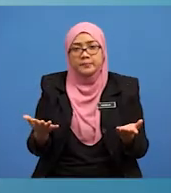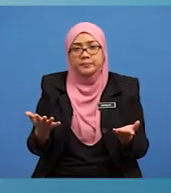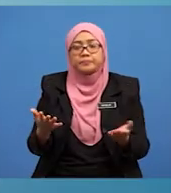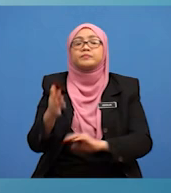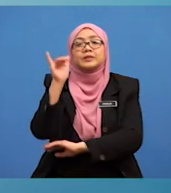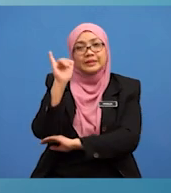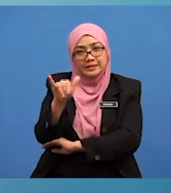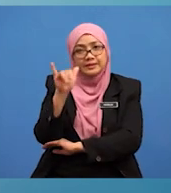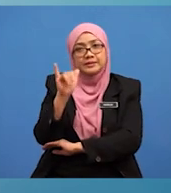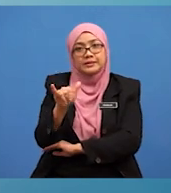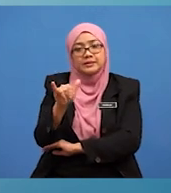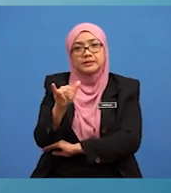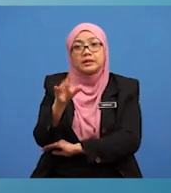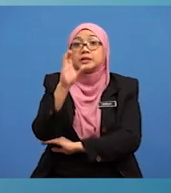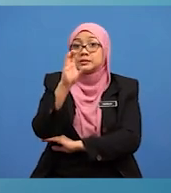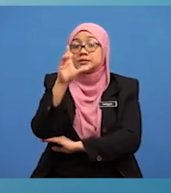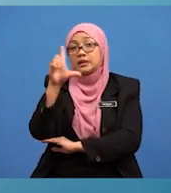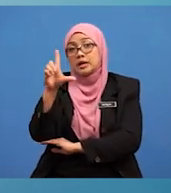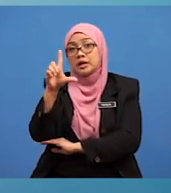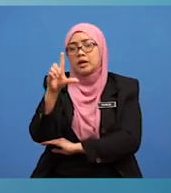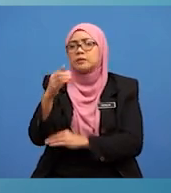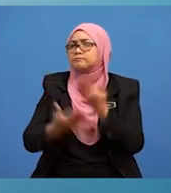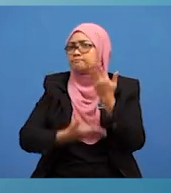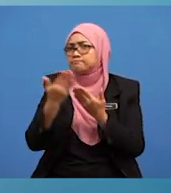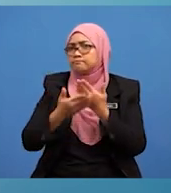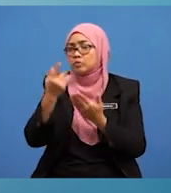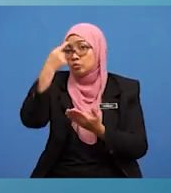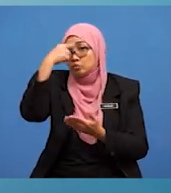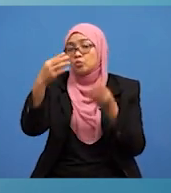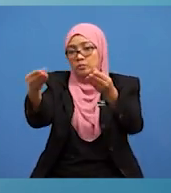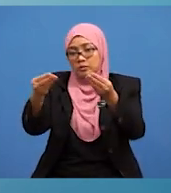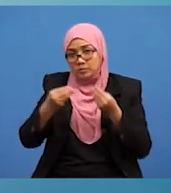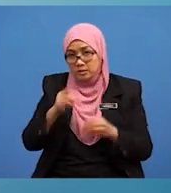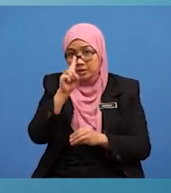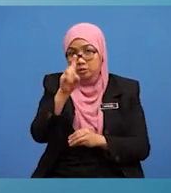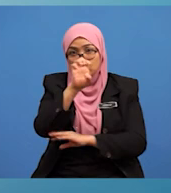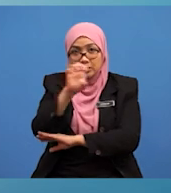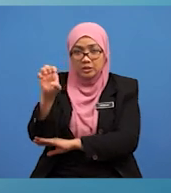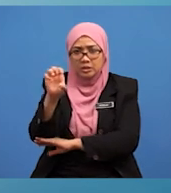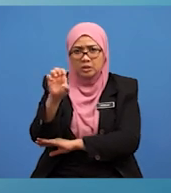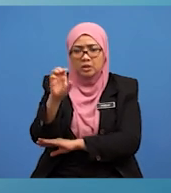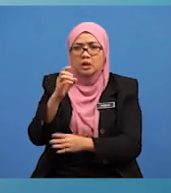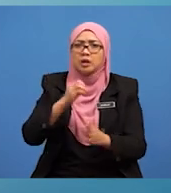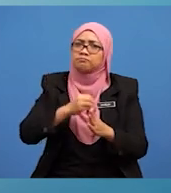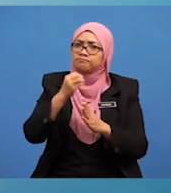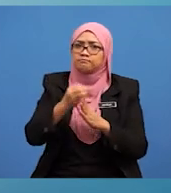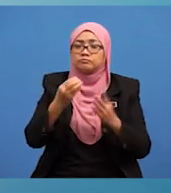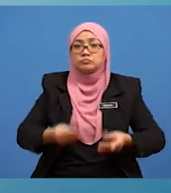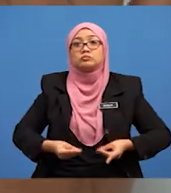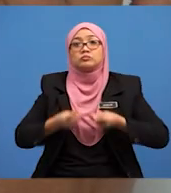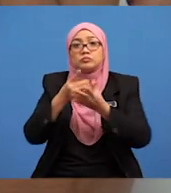Ya, atom klorin lebih mudah untuk menerima 1 elektron berbanding untuk menerima 7